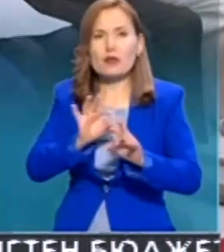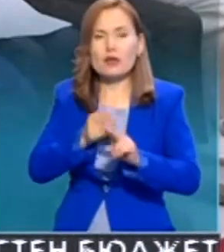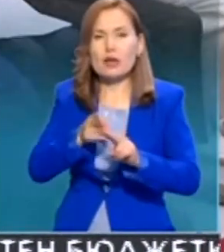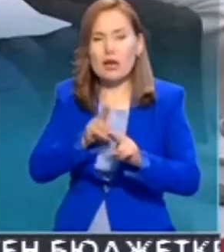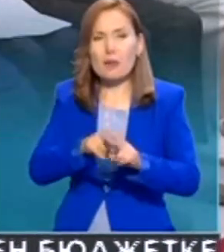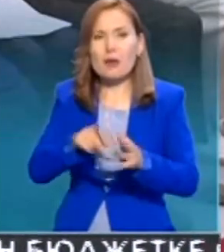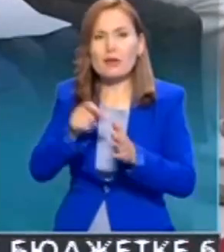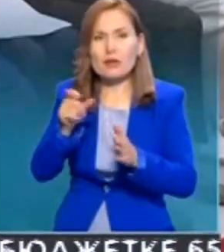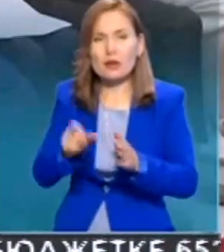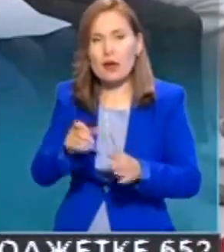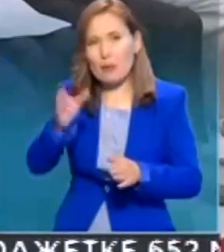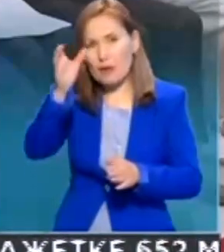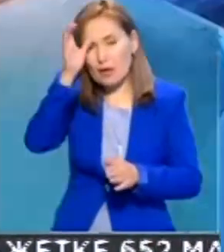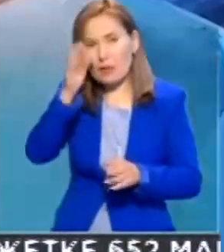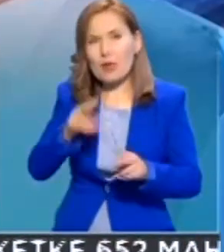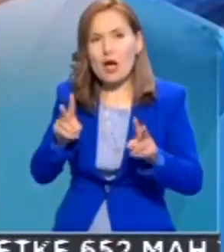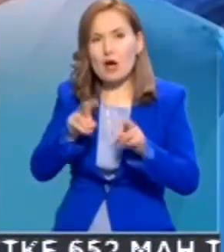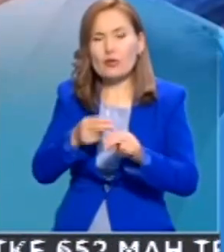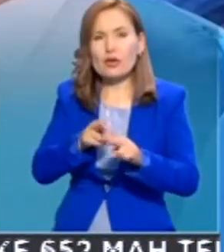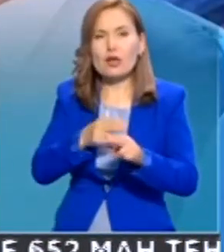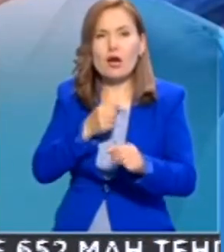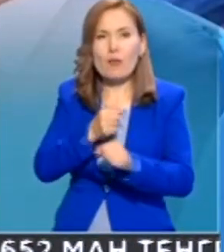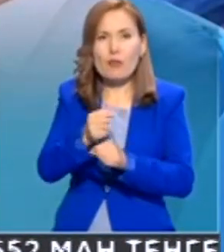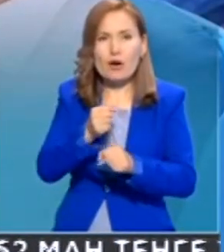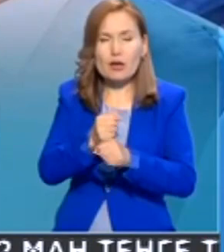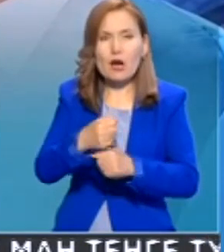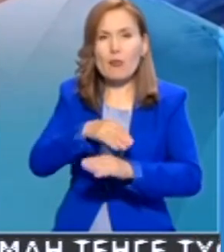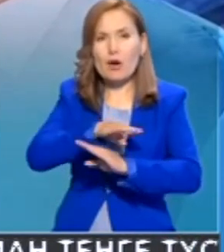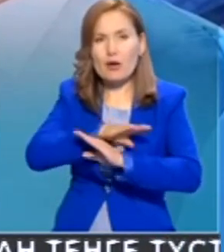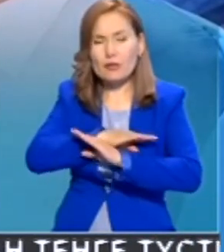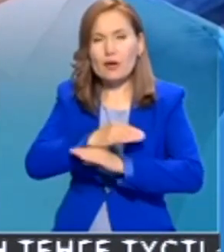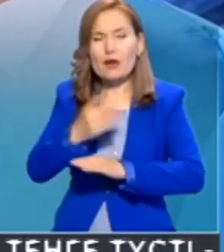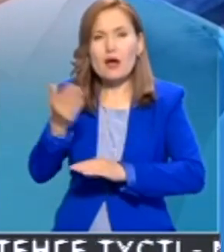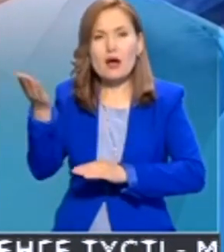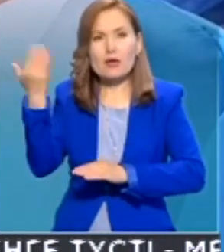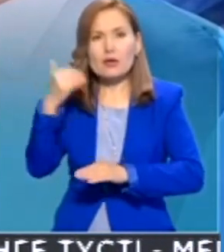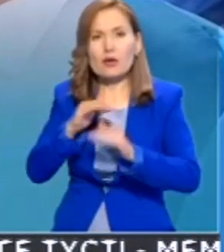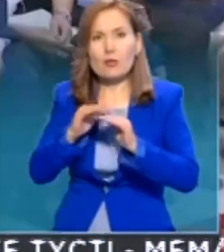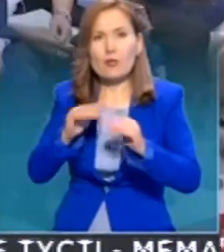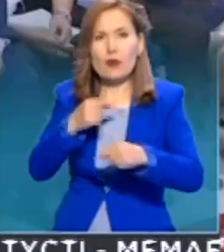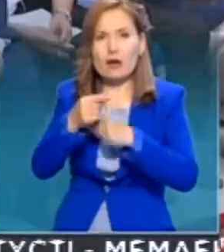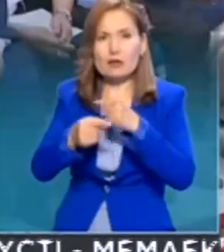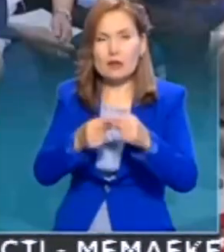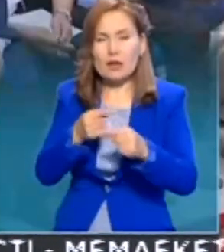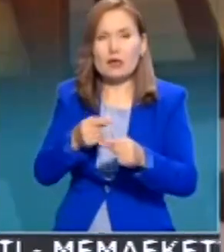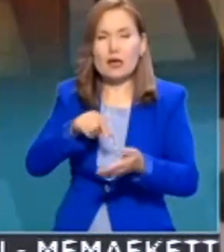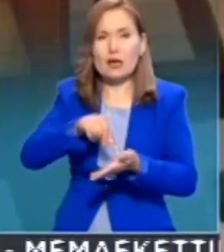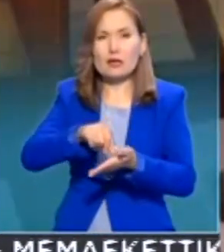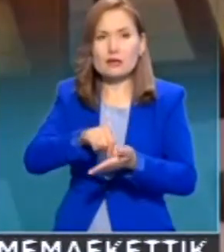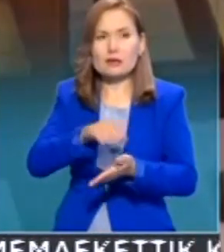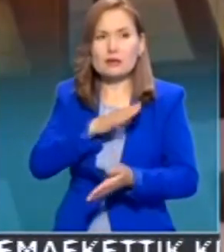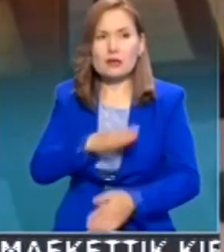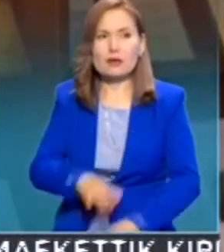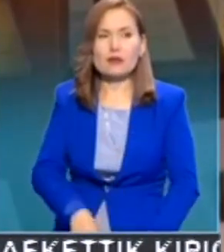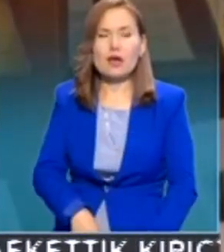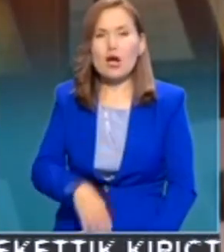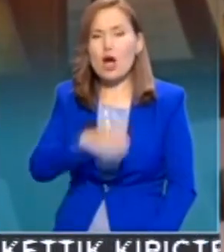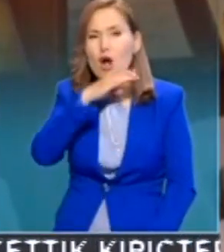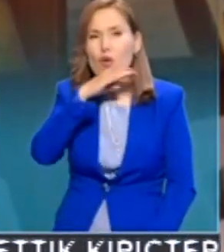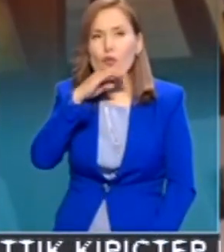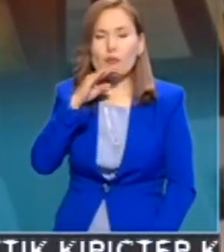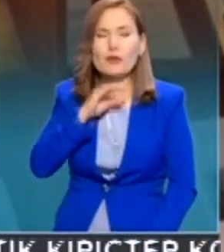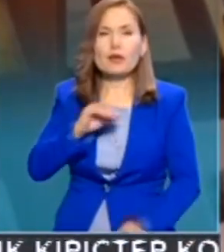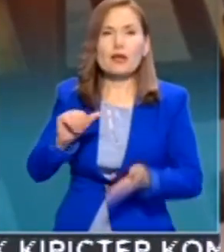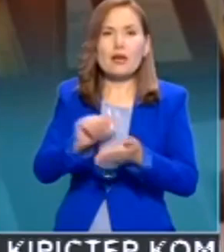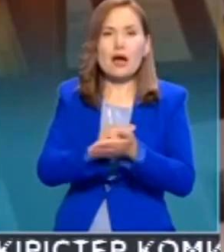сенат депутаттары, ғалымдар мен зерттеушілер қуғын сүргін құрбандарының ұрпақтары қатысты. Өкінішке орай көптеген архив